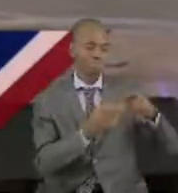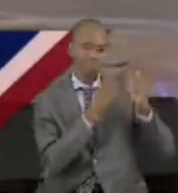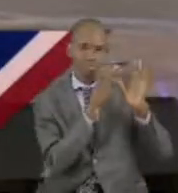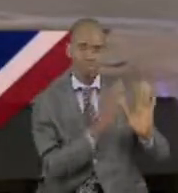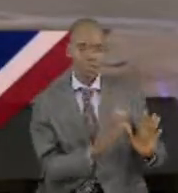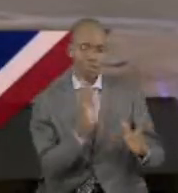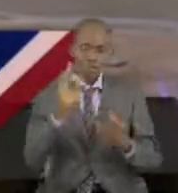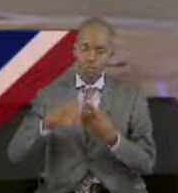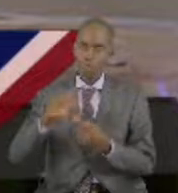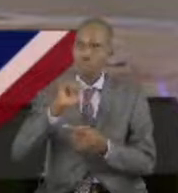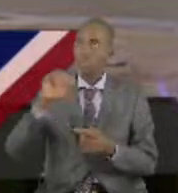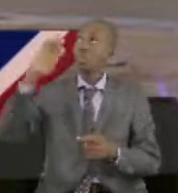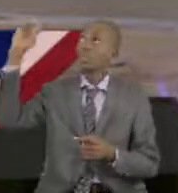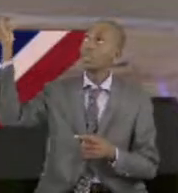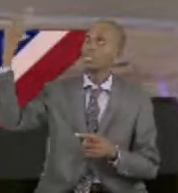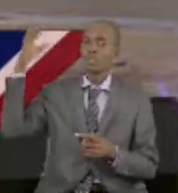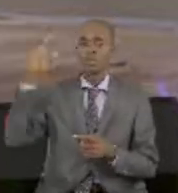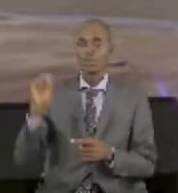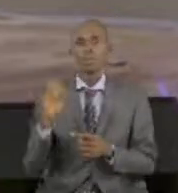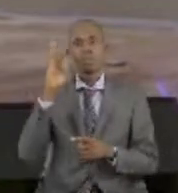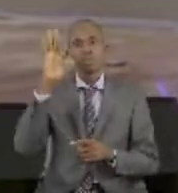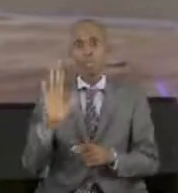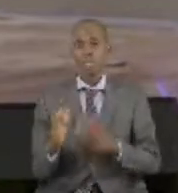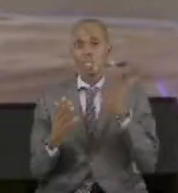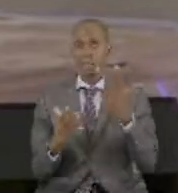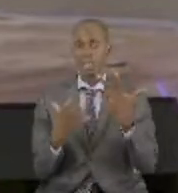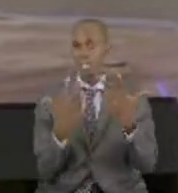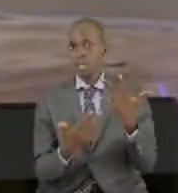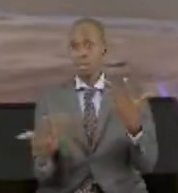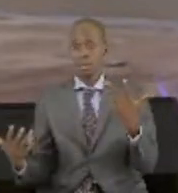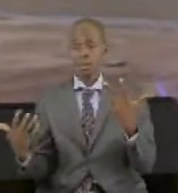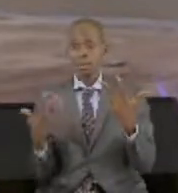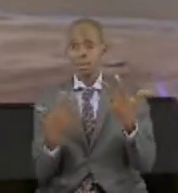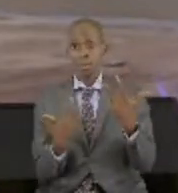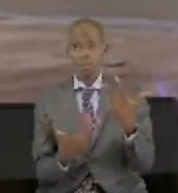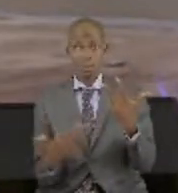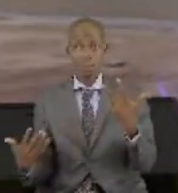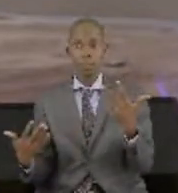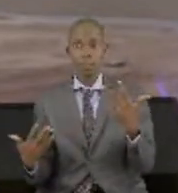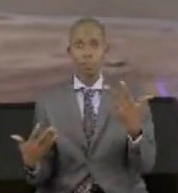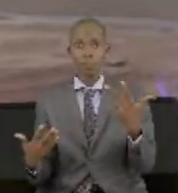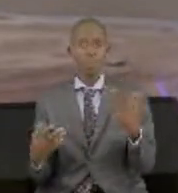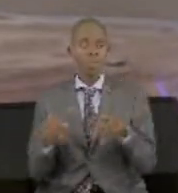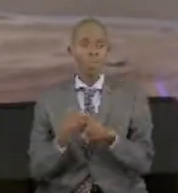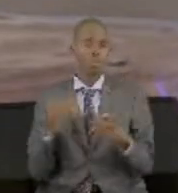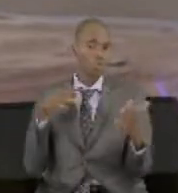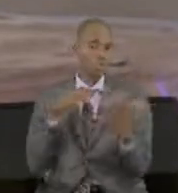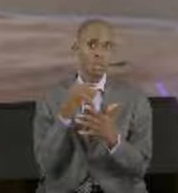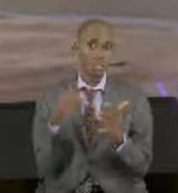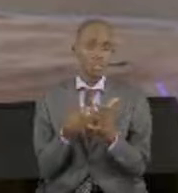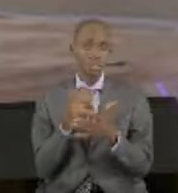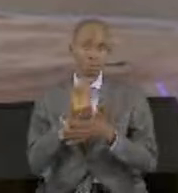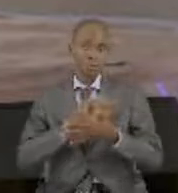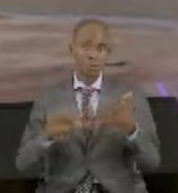la transformation d'un grand persécuteur à un prédicateur gracieux ou de grâce. Nous voyons dans ce verset